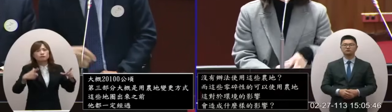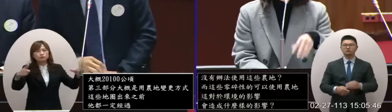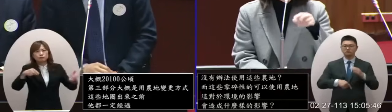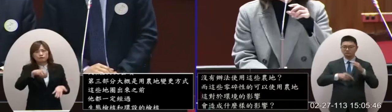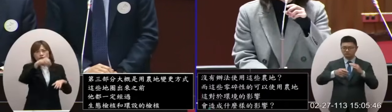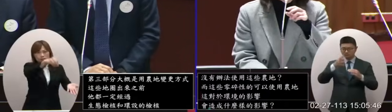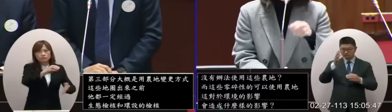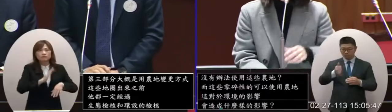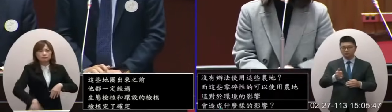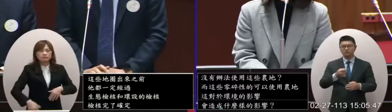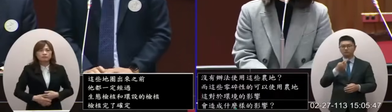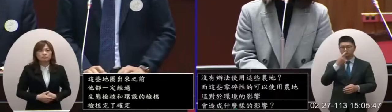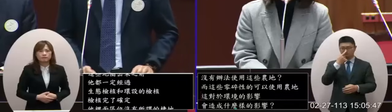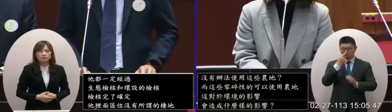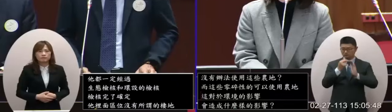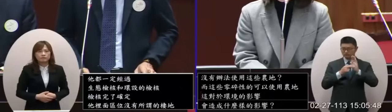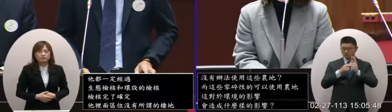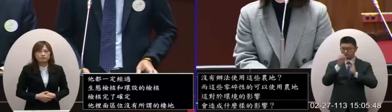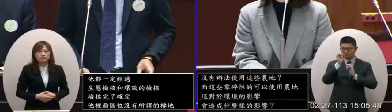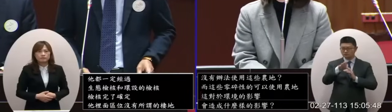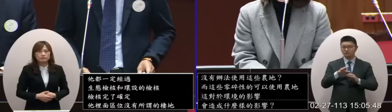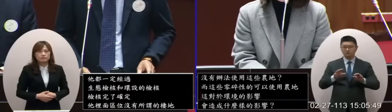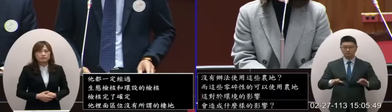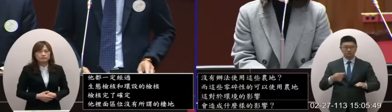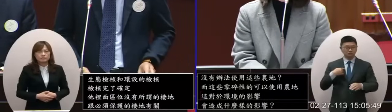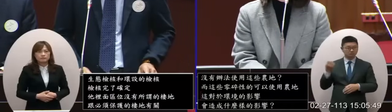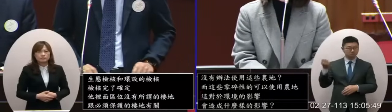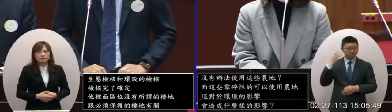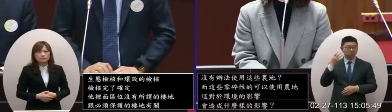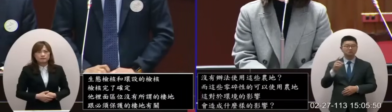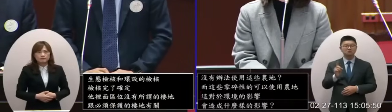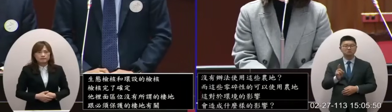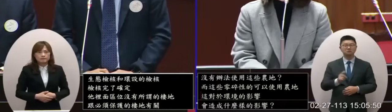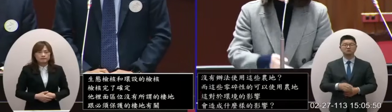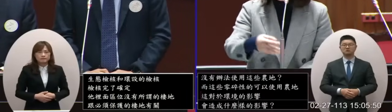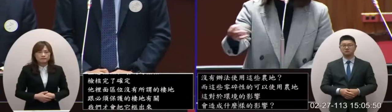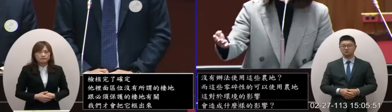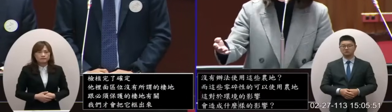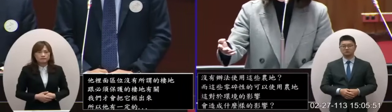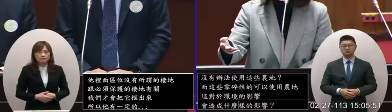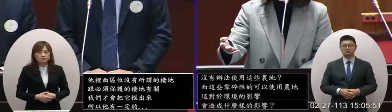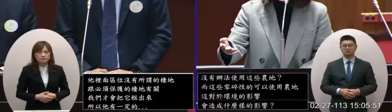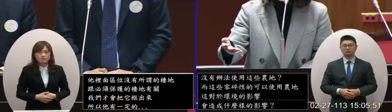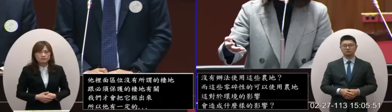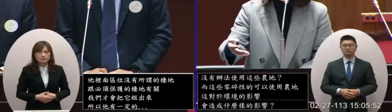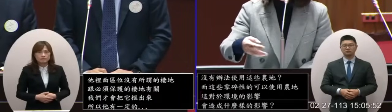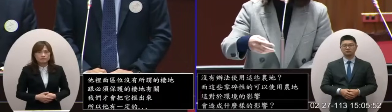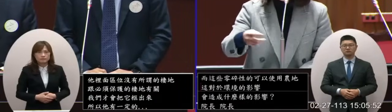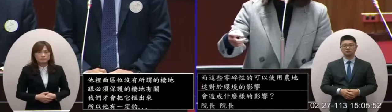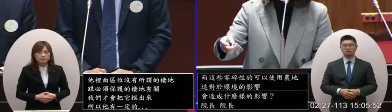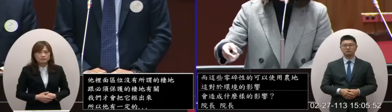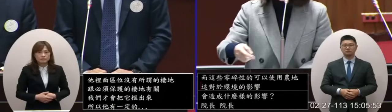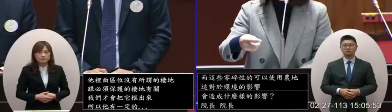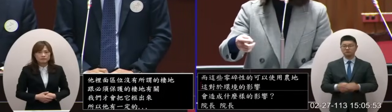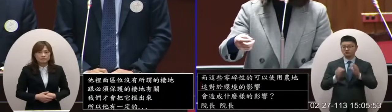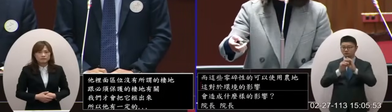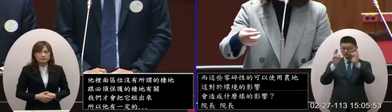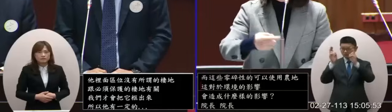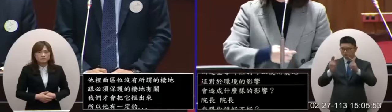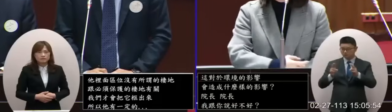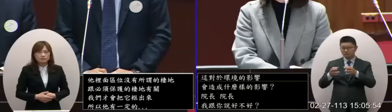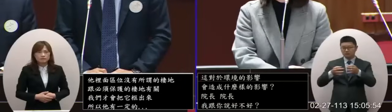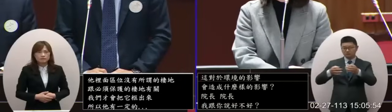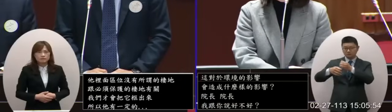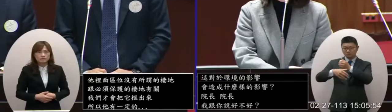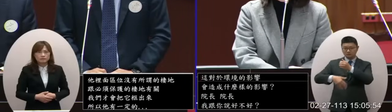院长，我跟你说好不好，他们跟我讲说现在多少多少的光电，多少面积的光电